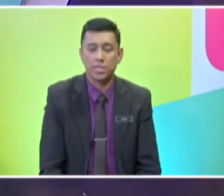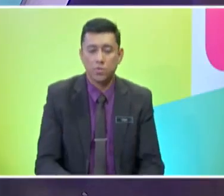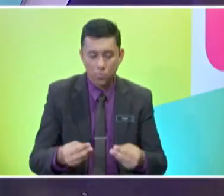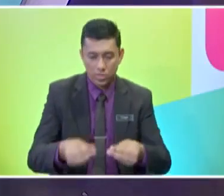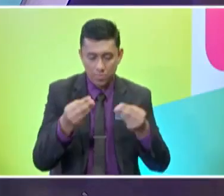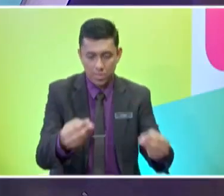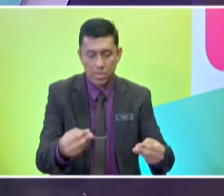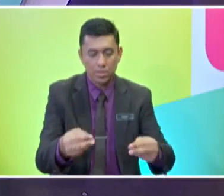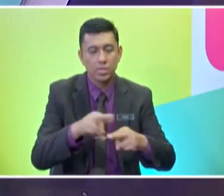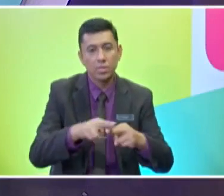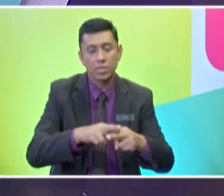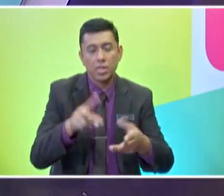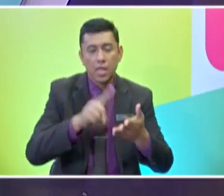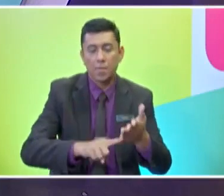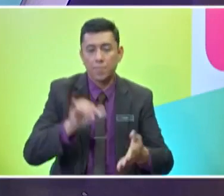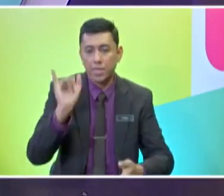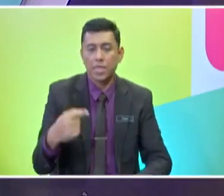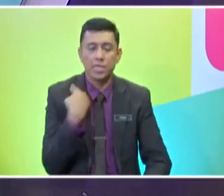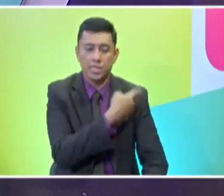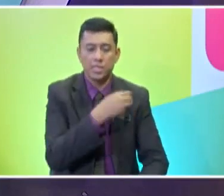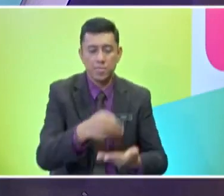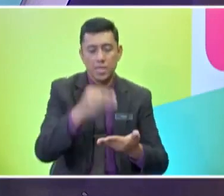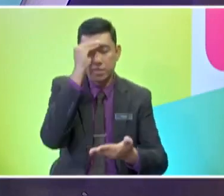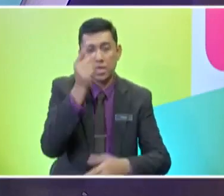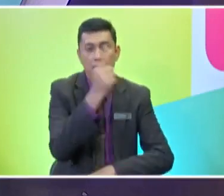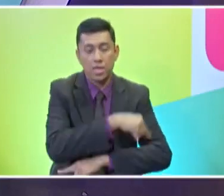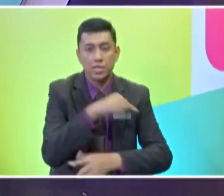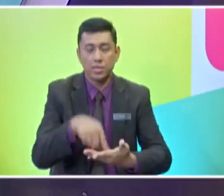rumusan tentang apa yang kita pelajari dalam kelas ini